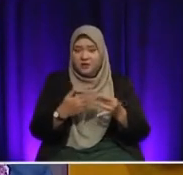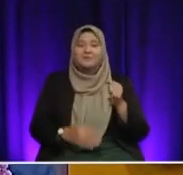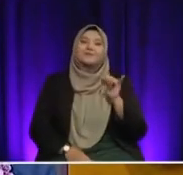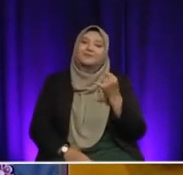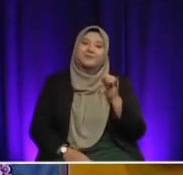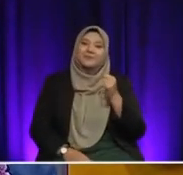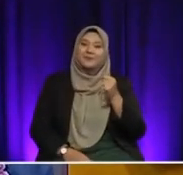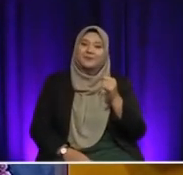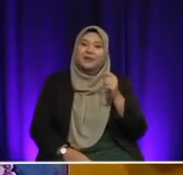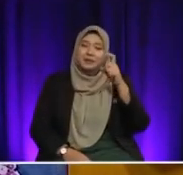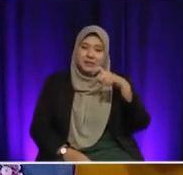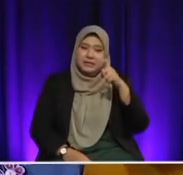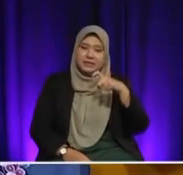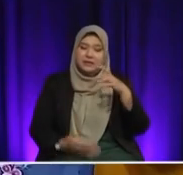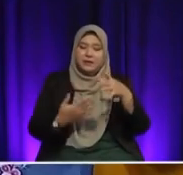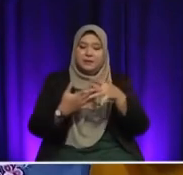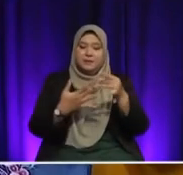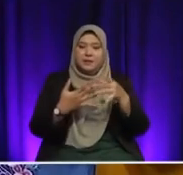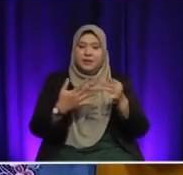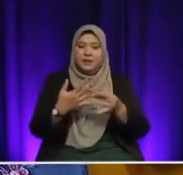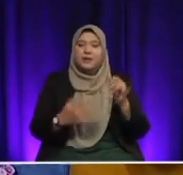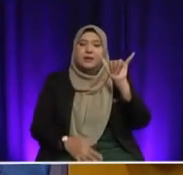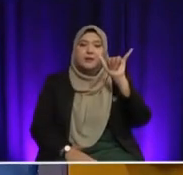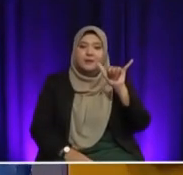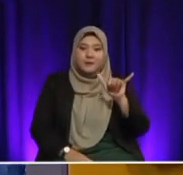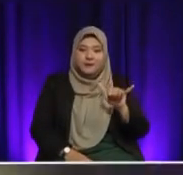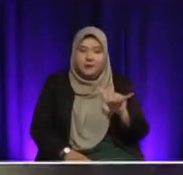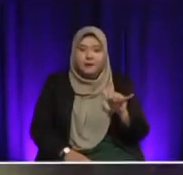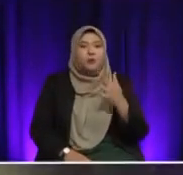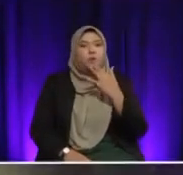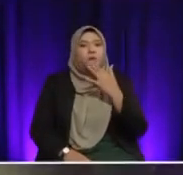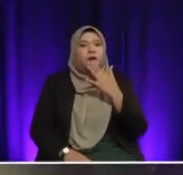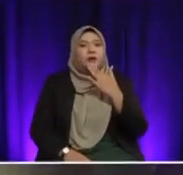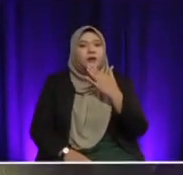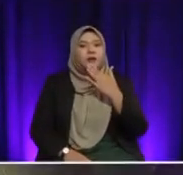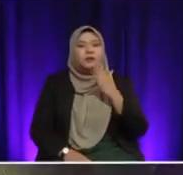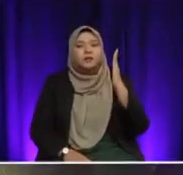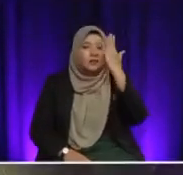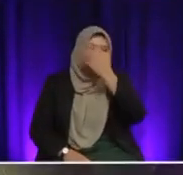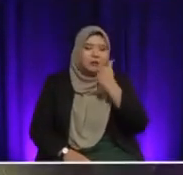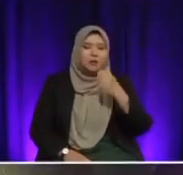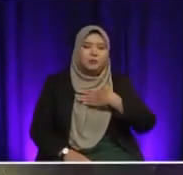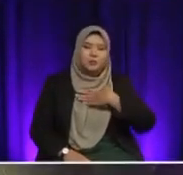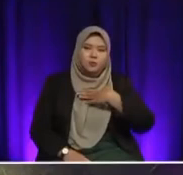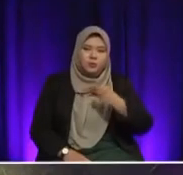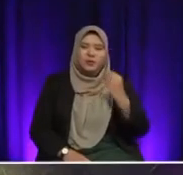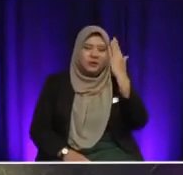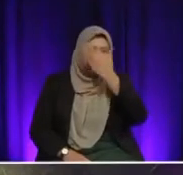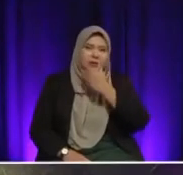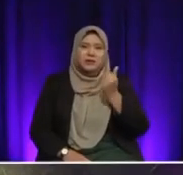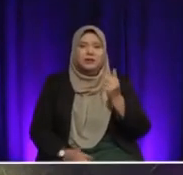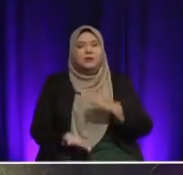diisi dia putih. Okey, kalau katakan cikgu di kelas tu menggunakan ikan kembung, tak dapatlah putih macam dekat